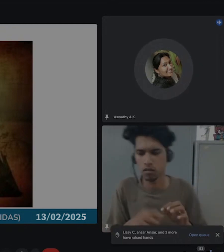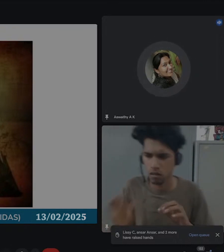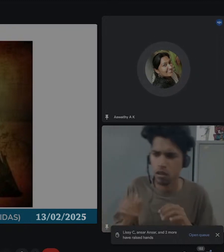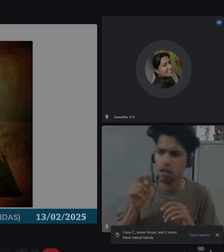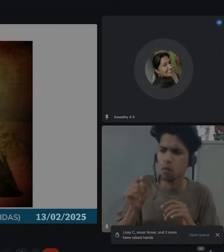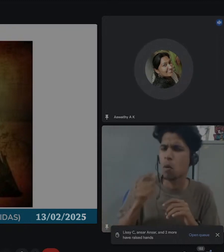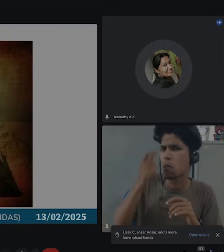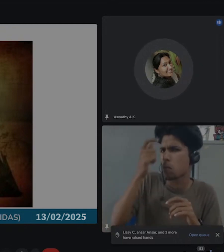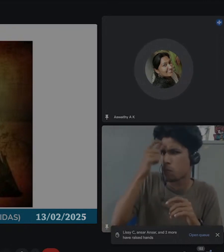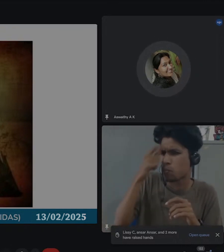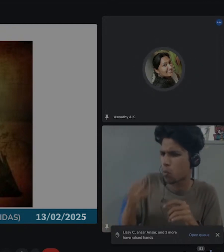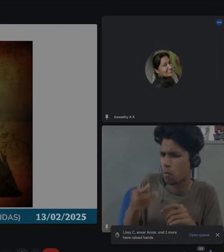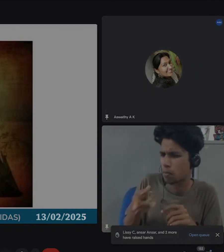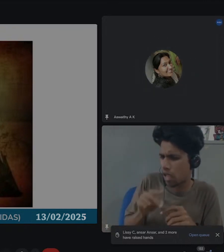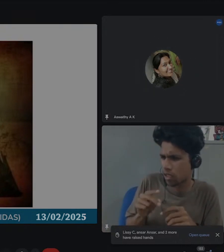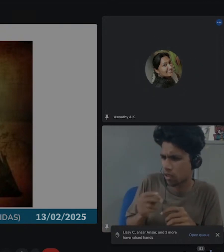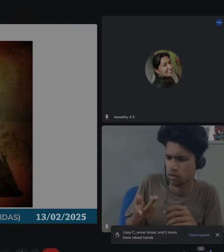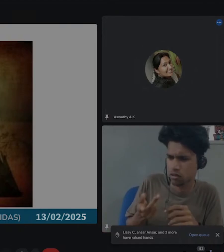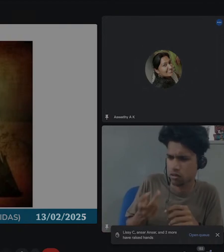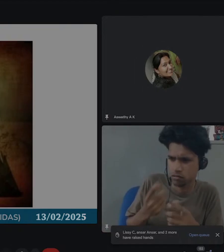കുഞ്ഞിന്റെ ബുദ്ധിമുട്ടുകൾ എന്ന് ഒന്നുകൂടി പറയാമോ?